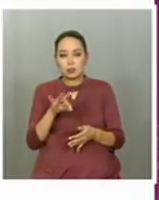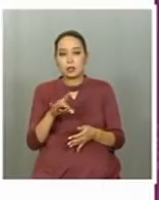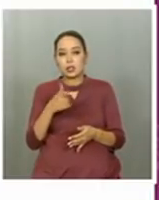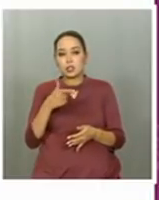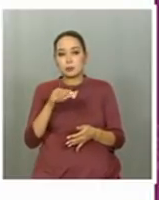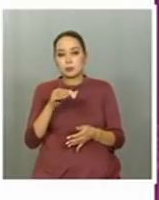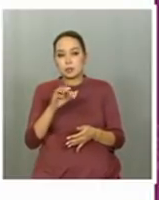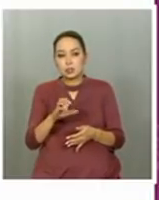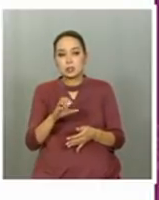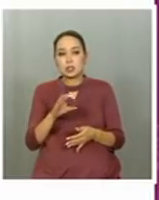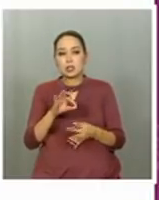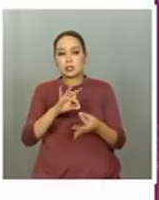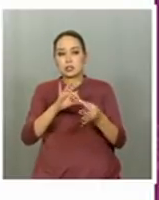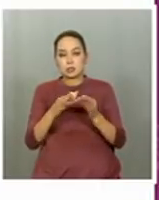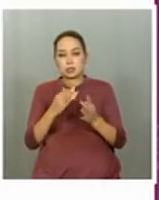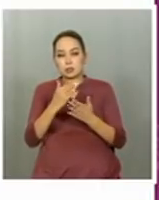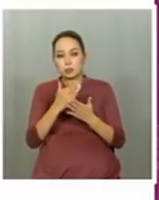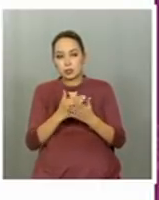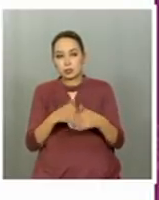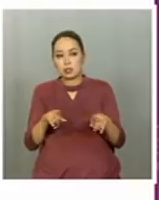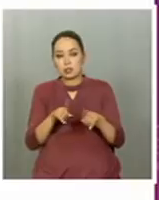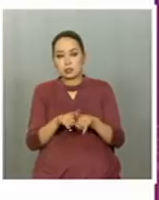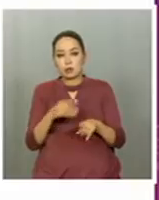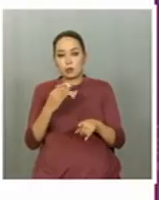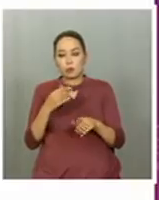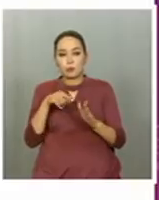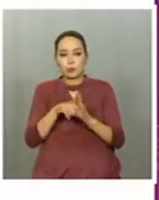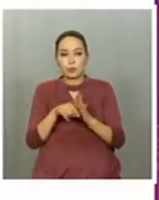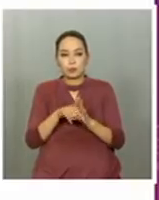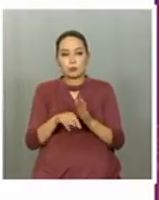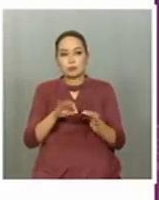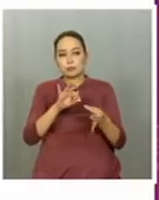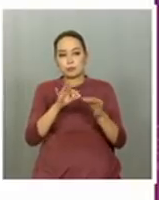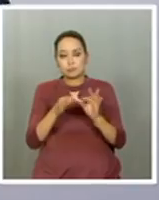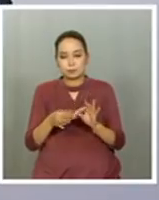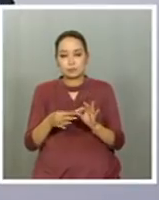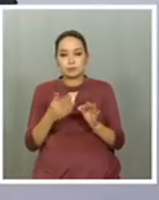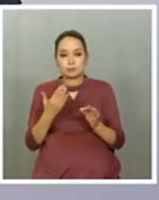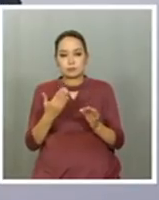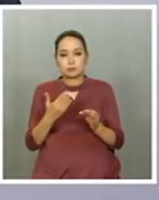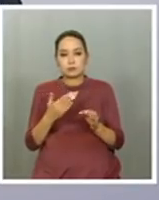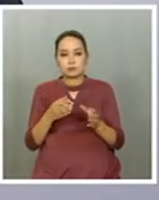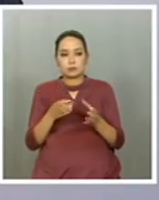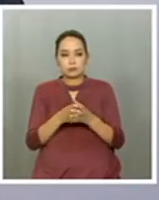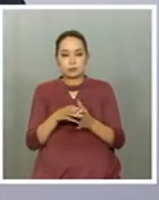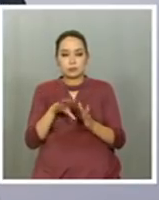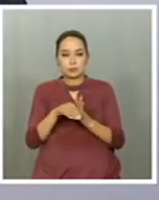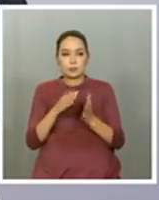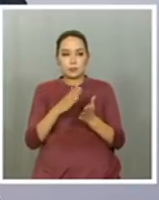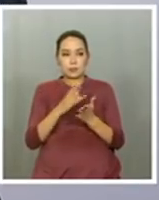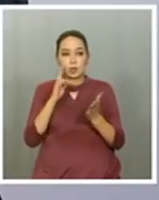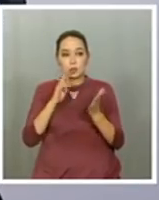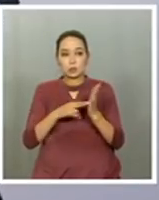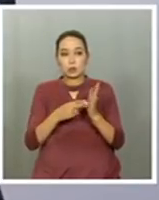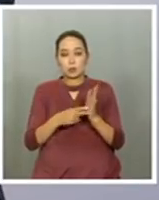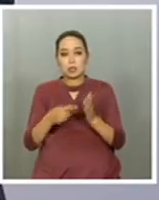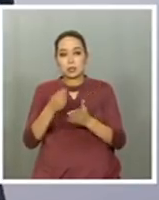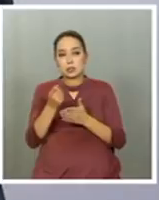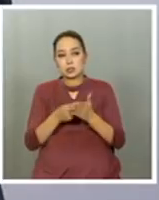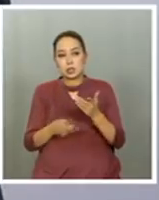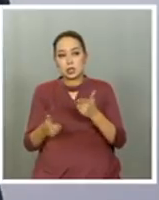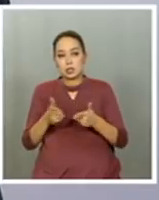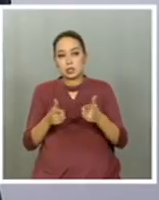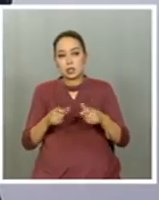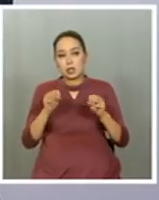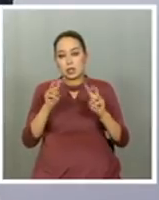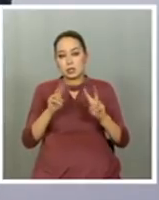жатады. Осындай қосымшаның функционалдық элементтері компоненттер деп аталады. Жоба дизайнын әзірлеуге арналған